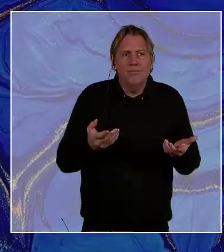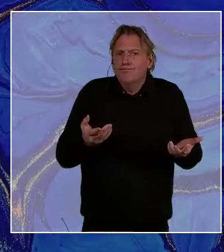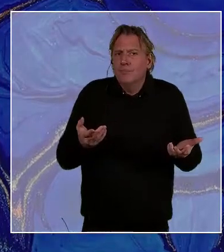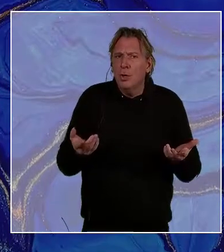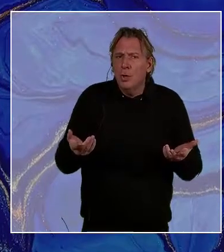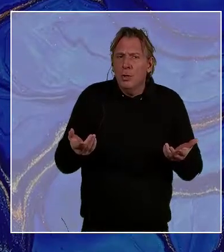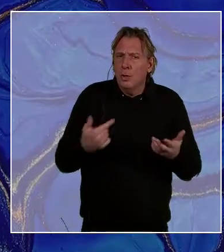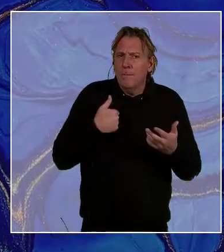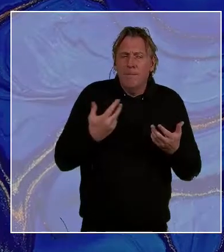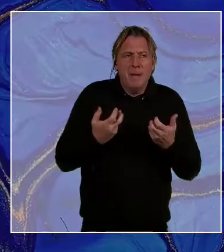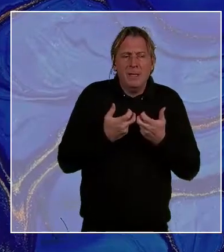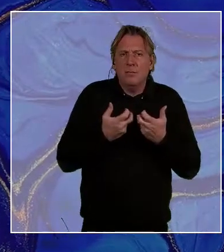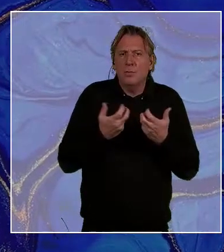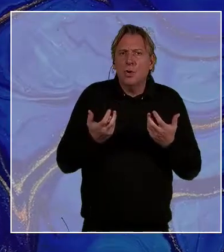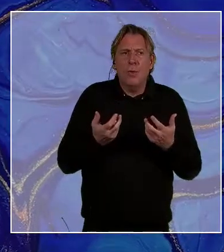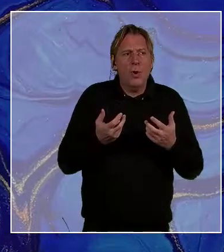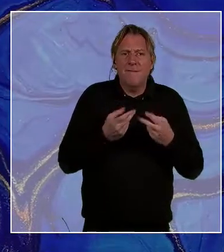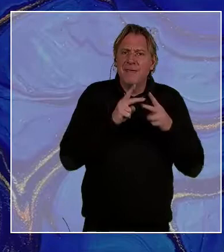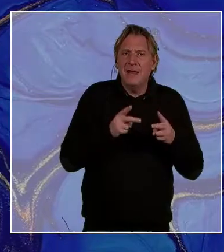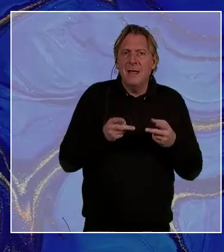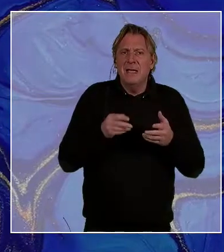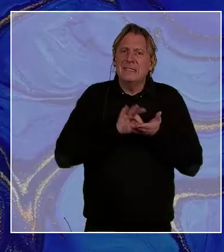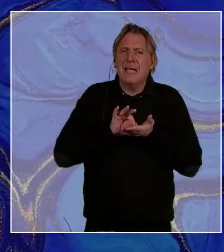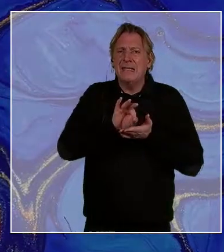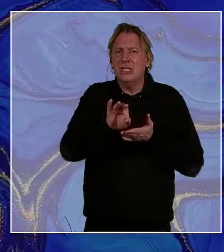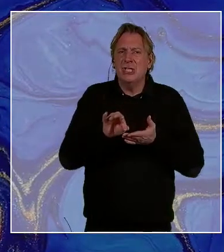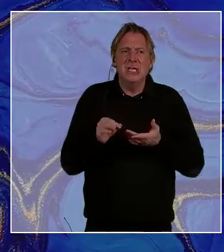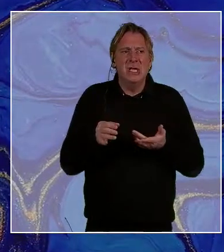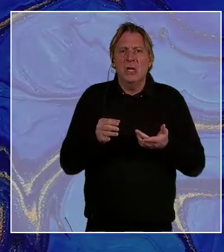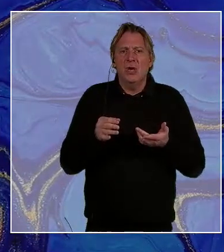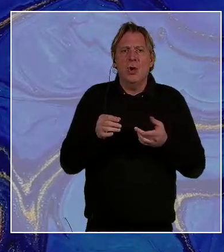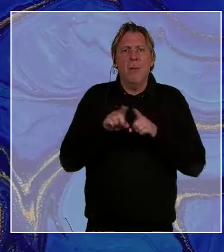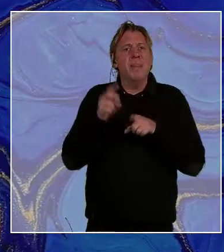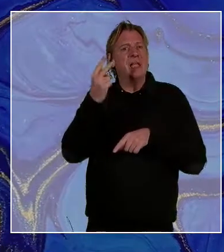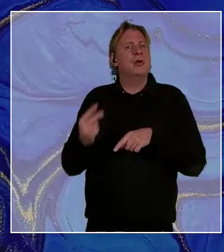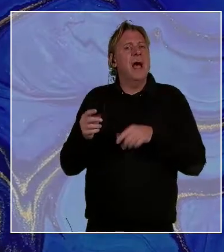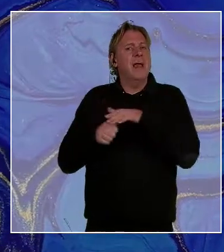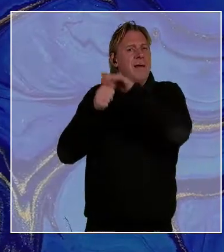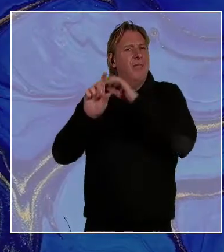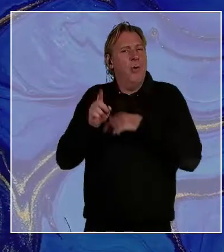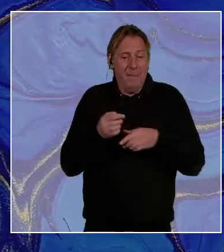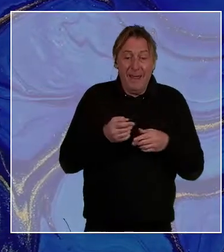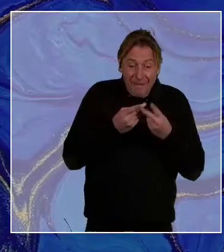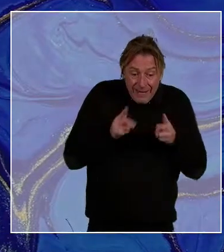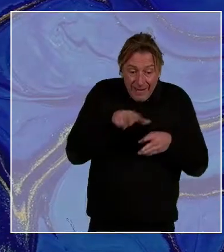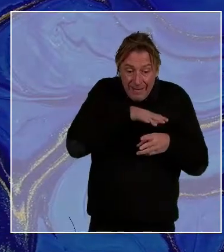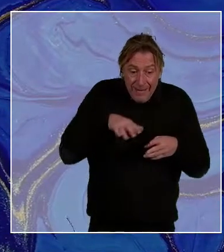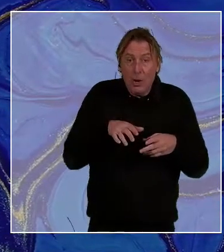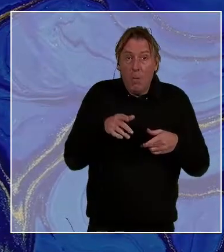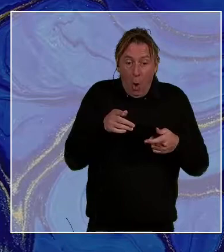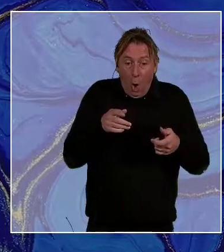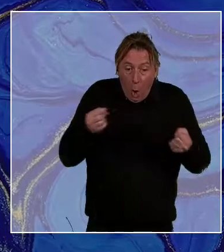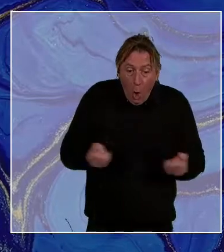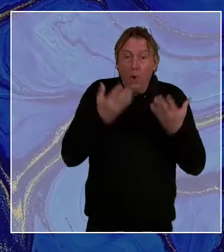fait, pourrait être une sorte de stratégie de relance nationale à leur échelle, non seulement pour appuyer les